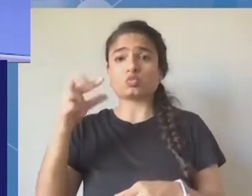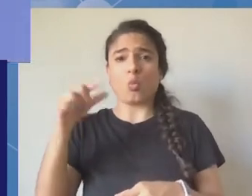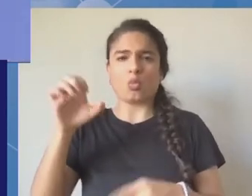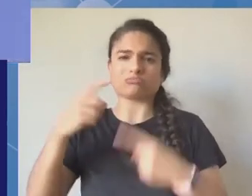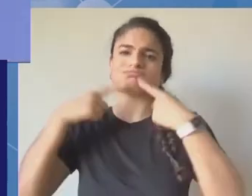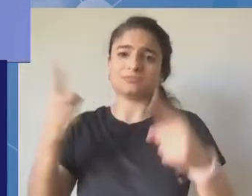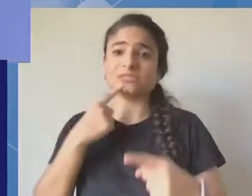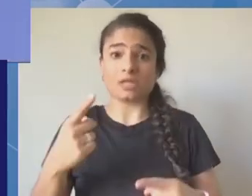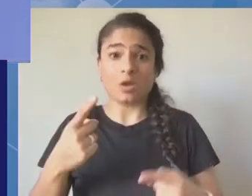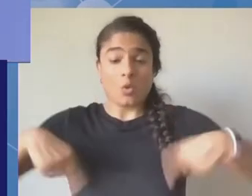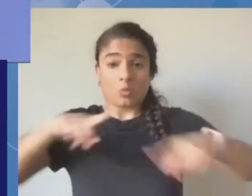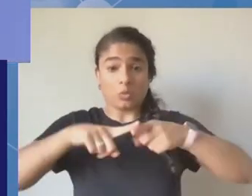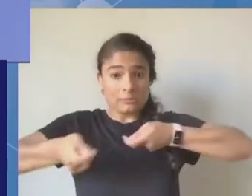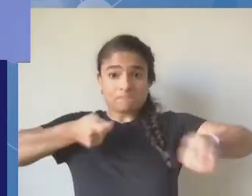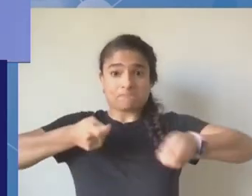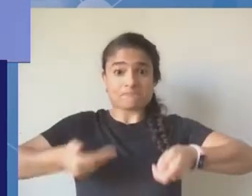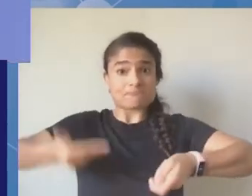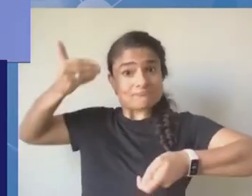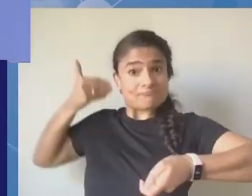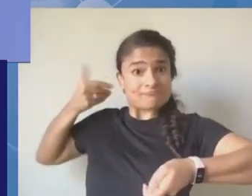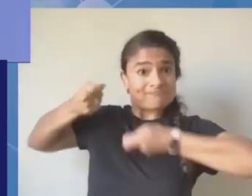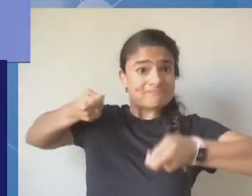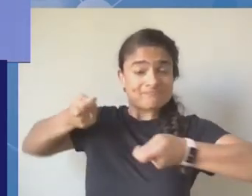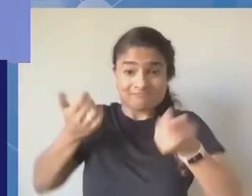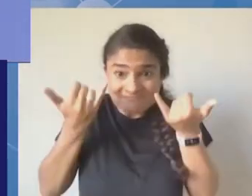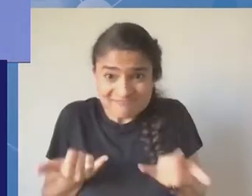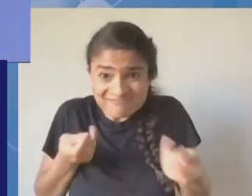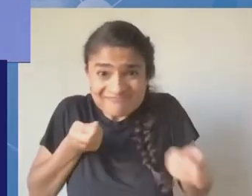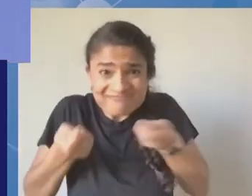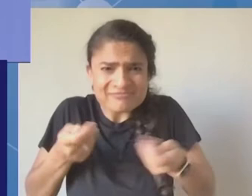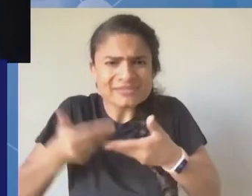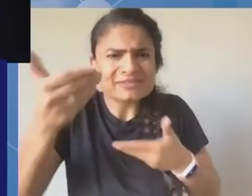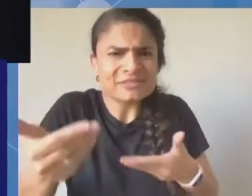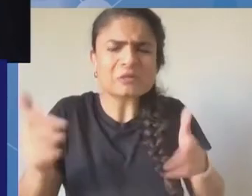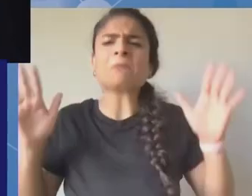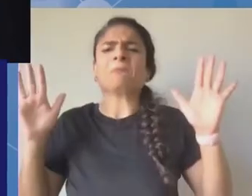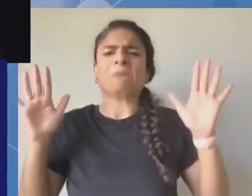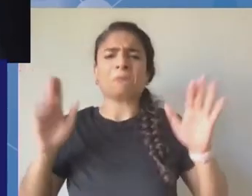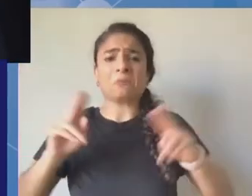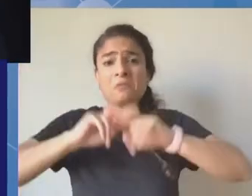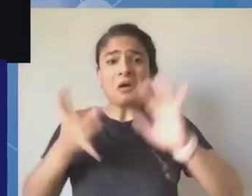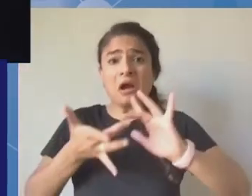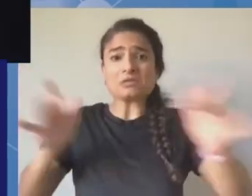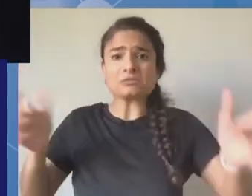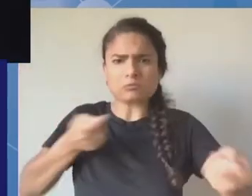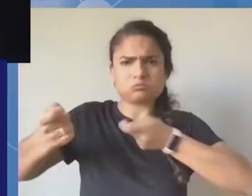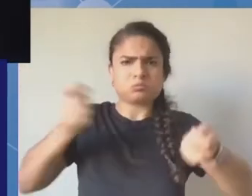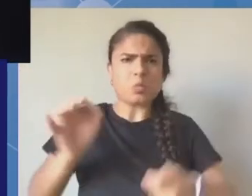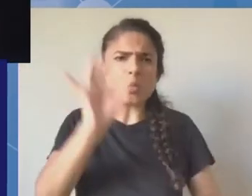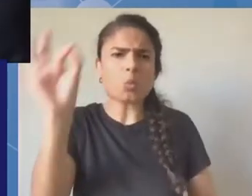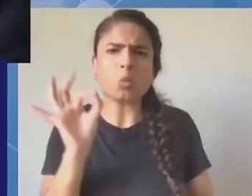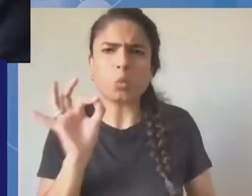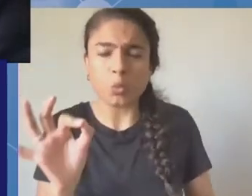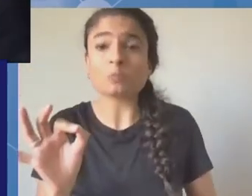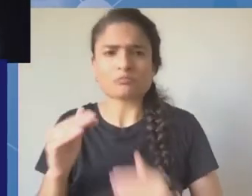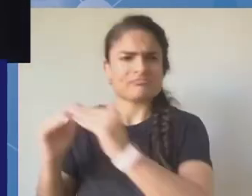我们的互联网确实是公开的民主的吗？是需要控制的吗？我的名字叫 Corey